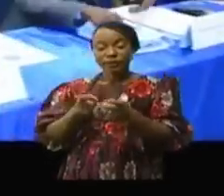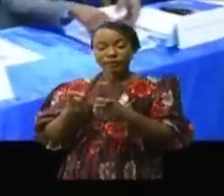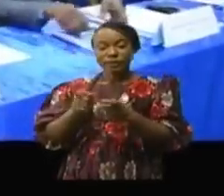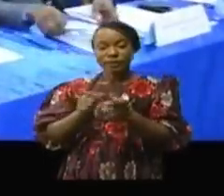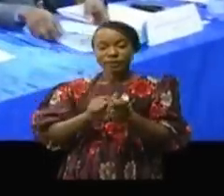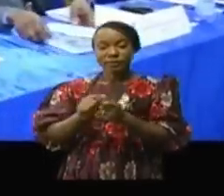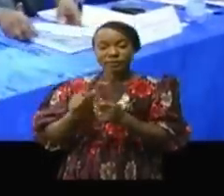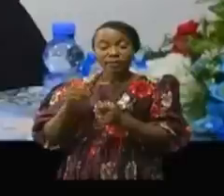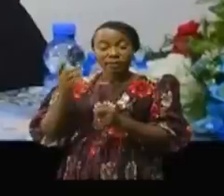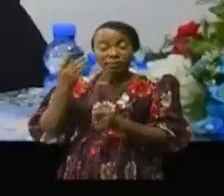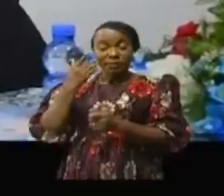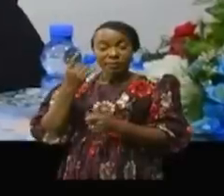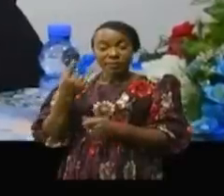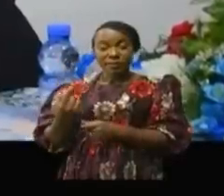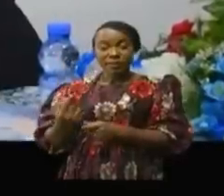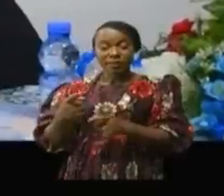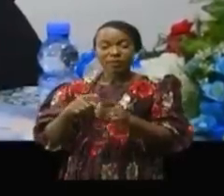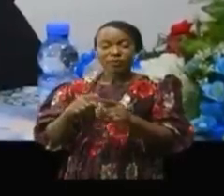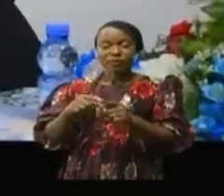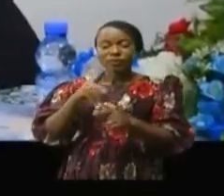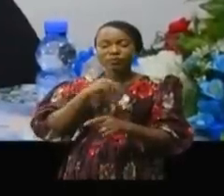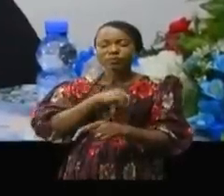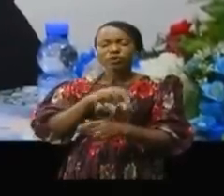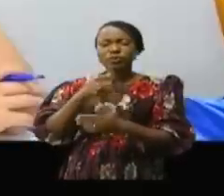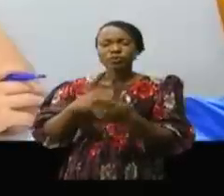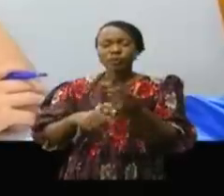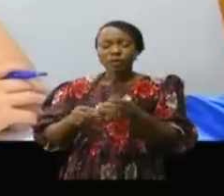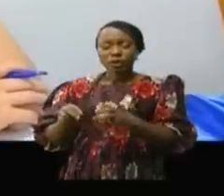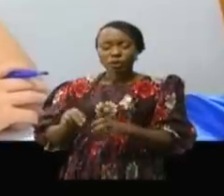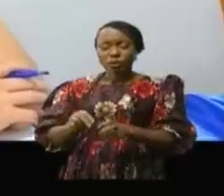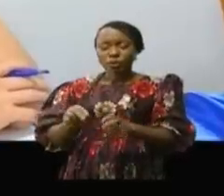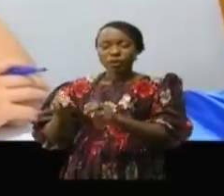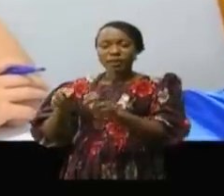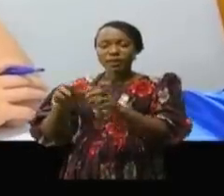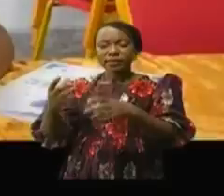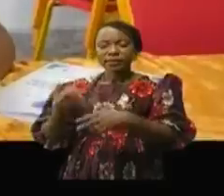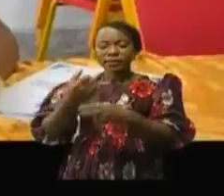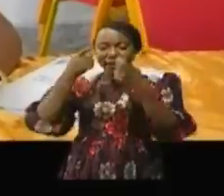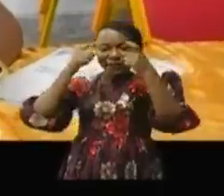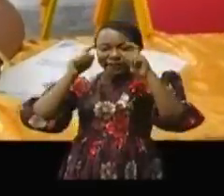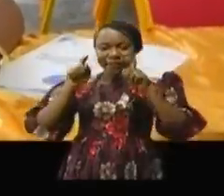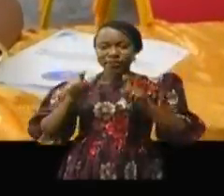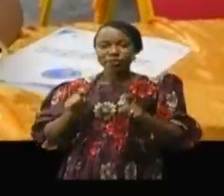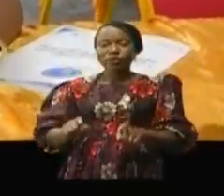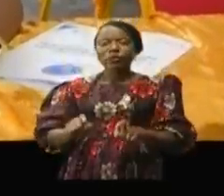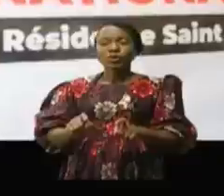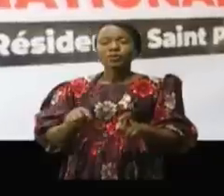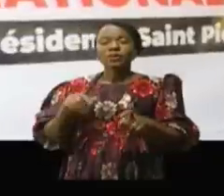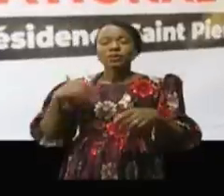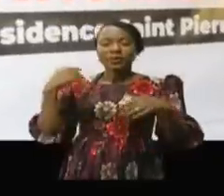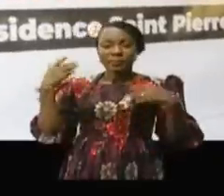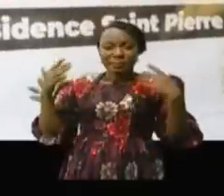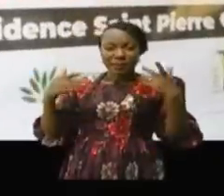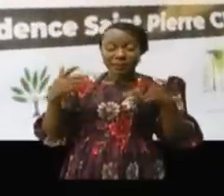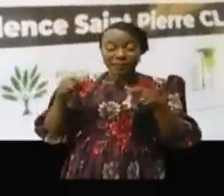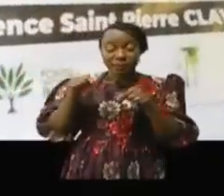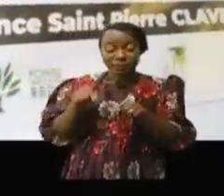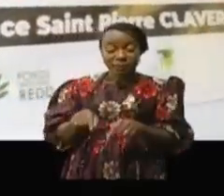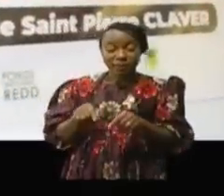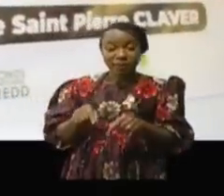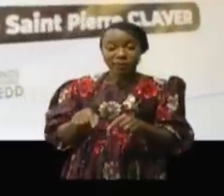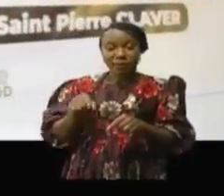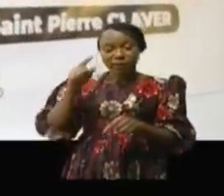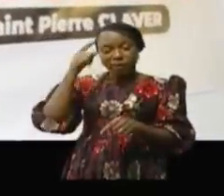Martin Lukaya et a pour mission d'orienter et de prendre des décisions qui deviennent exécutoire en cette phase pilote pour